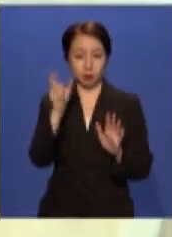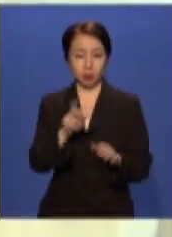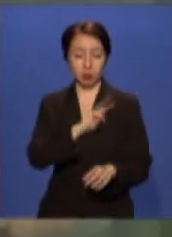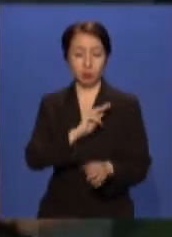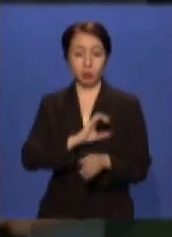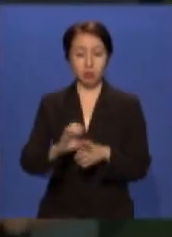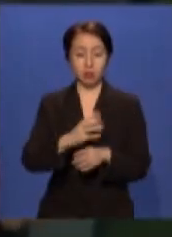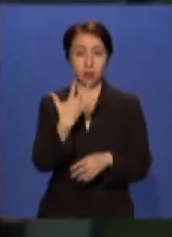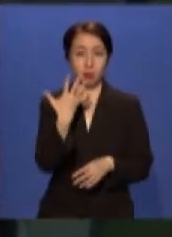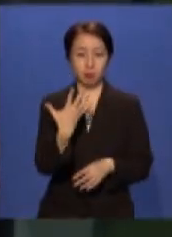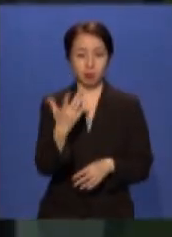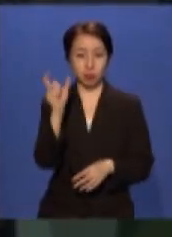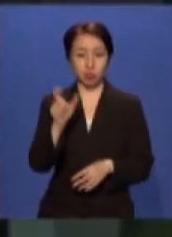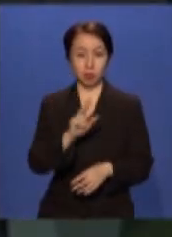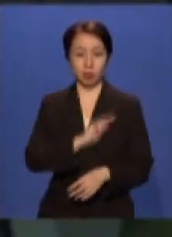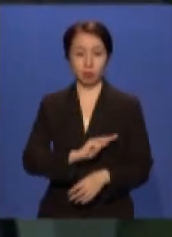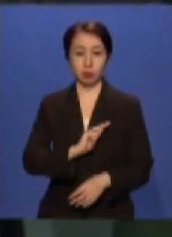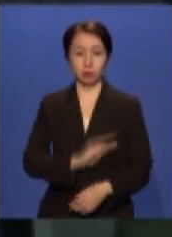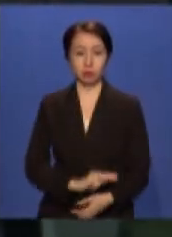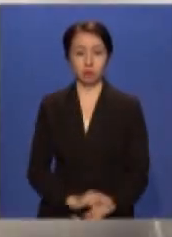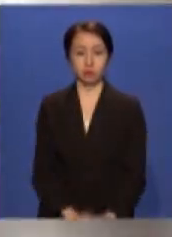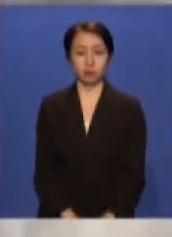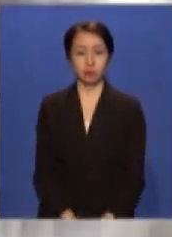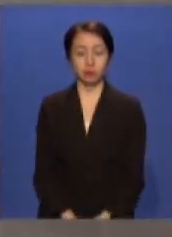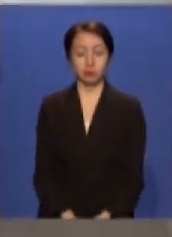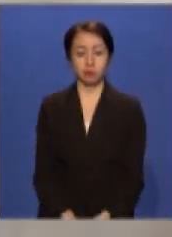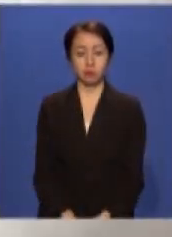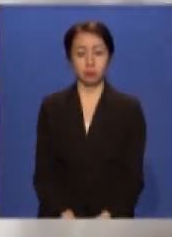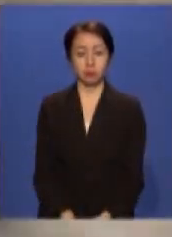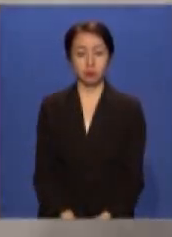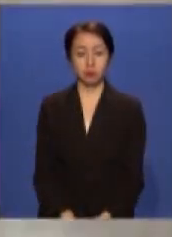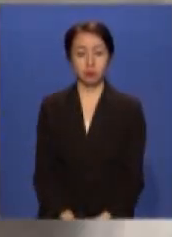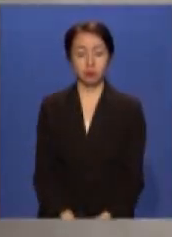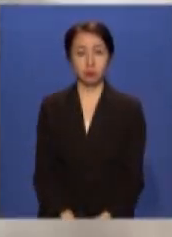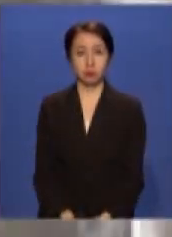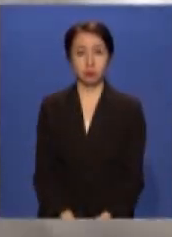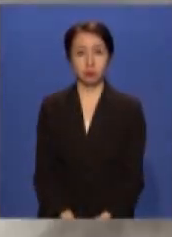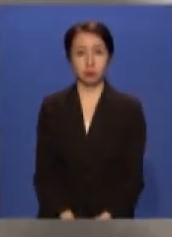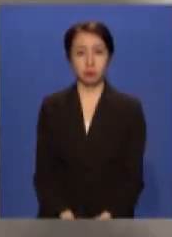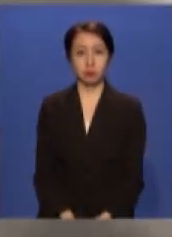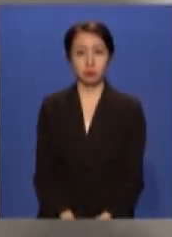цехында 5 адам жұмыс істейді. Ақжүніс Мұқатай, Әділе Кушекова, Анатолий Беланок, жаңалықтар қызметі.